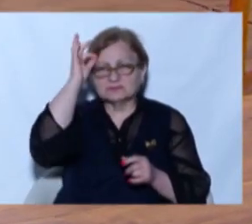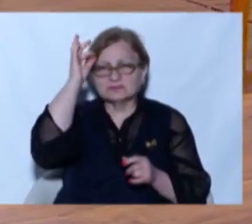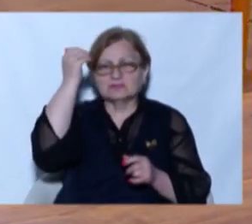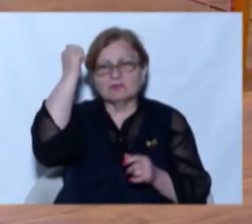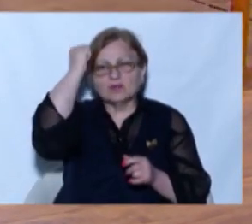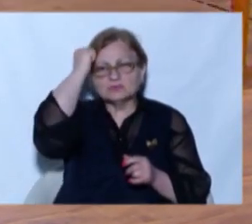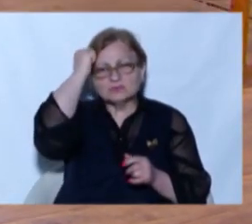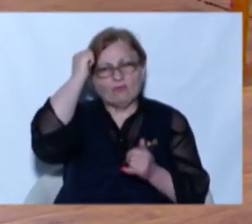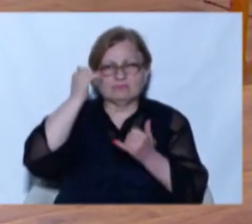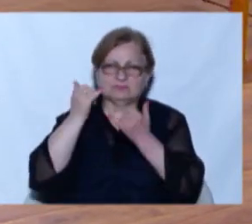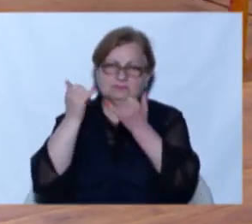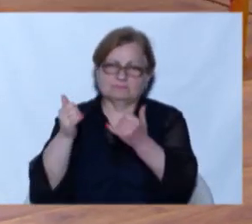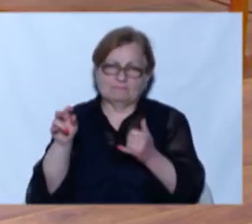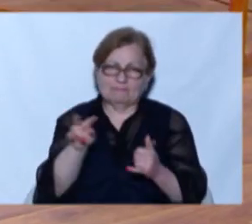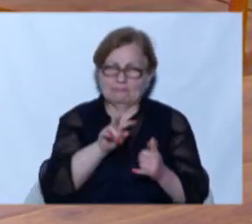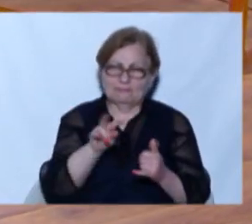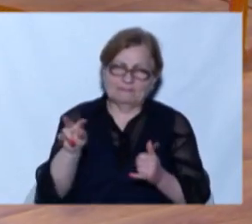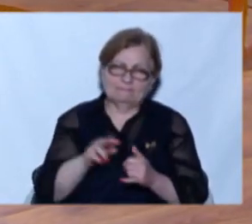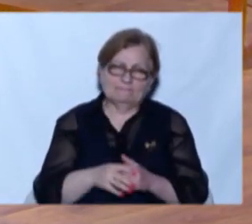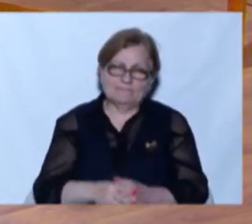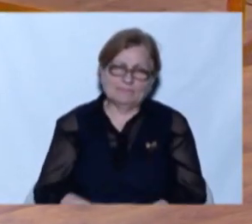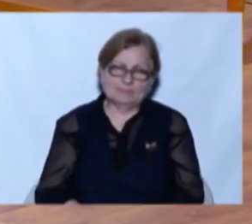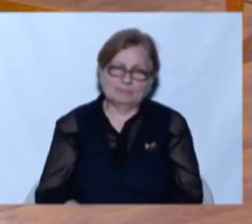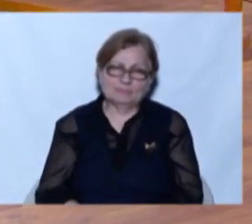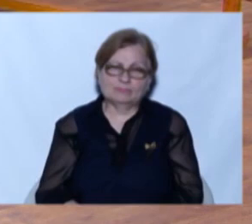ესაძის და რეზო ინანიშვილის.